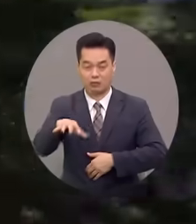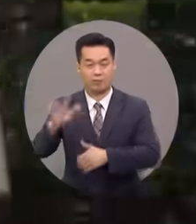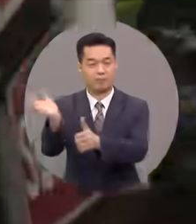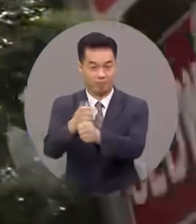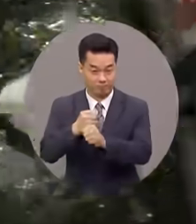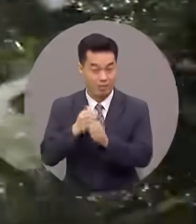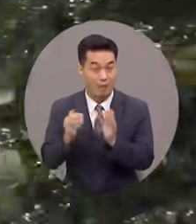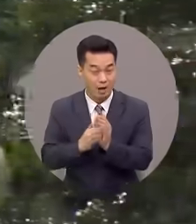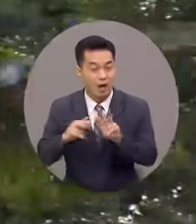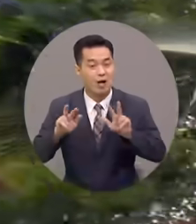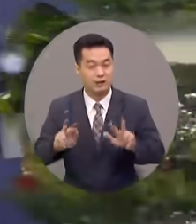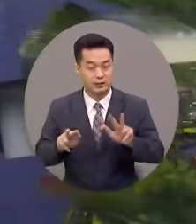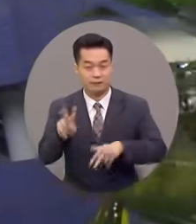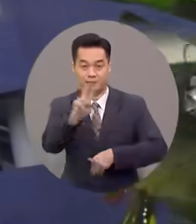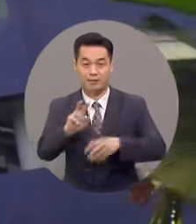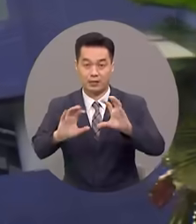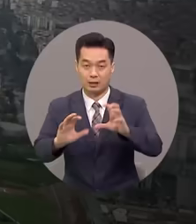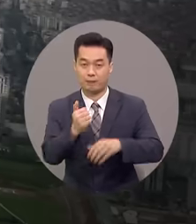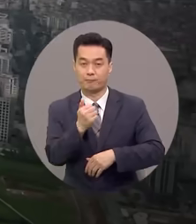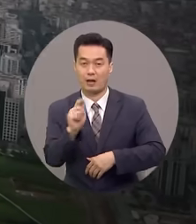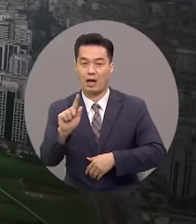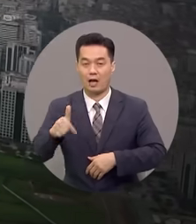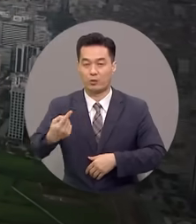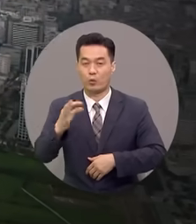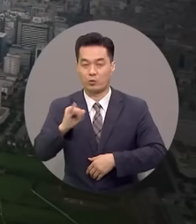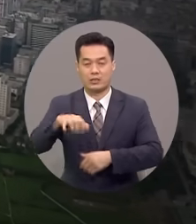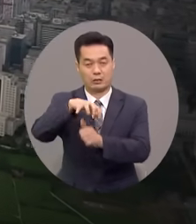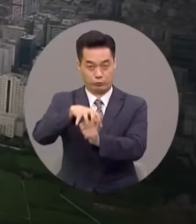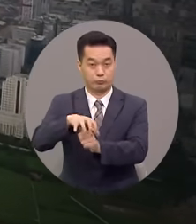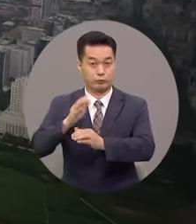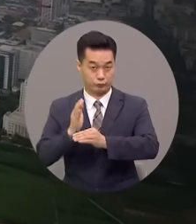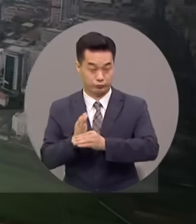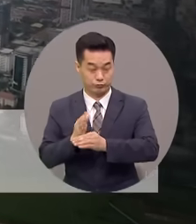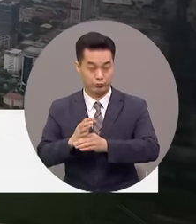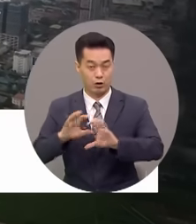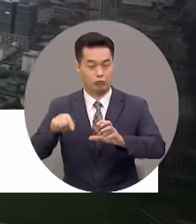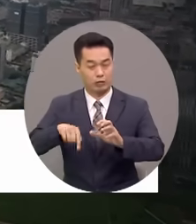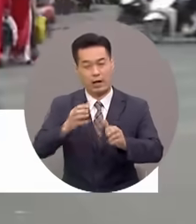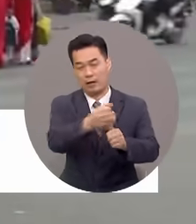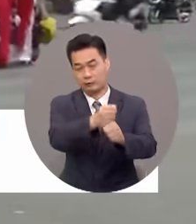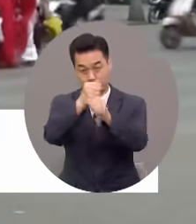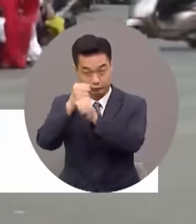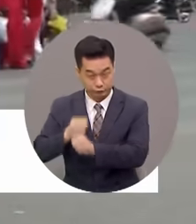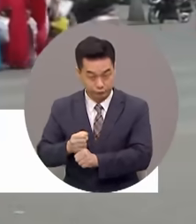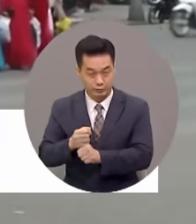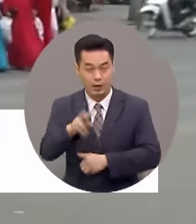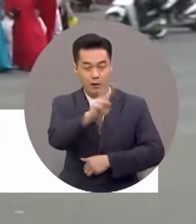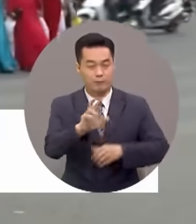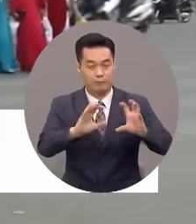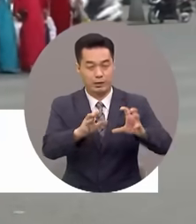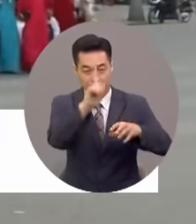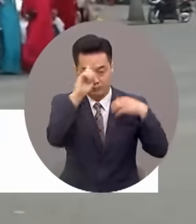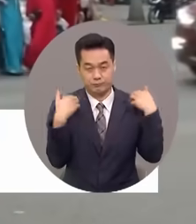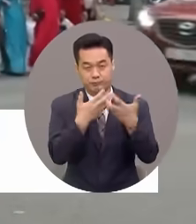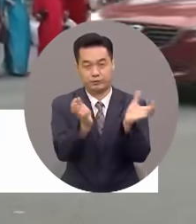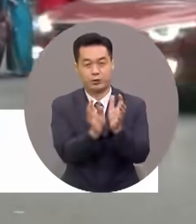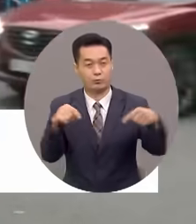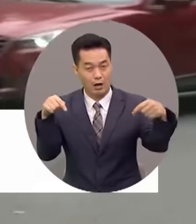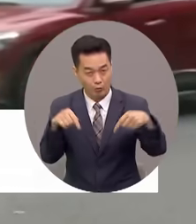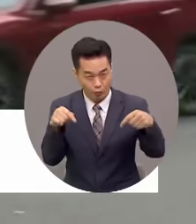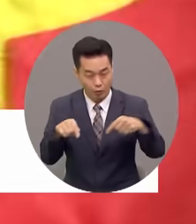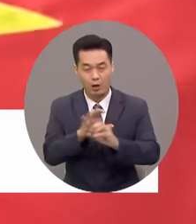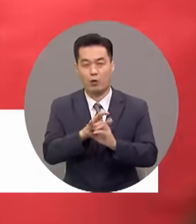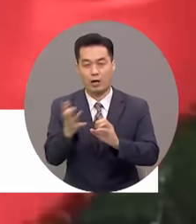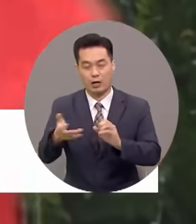.그남성은현재 베트남하노이에서구금되어있습니다.그의본국 송환은 베트남당국과협의하고